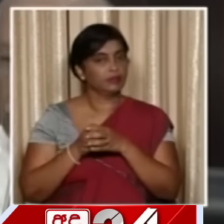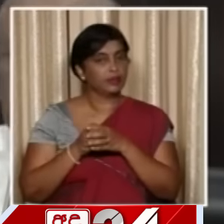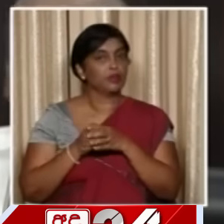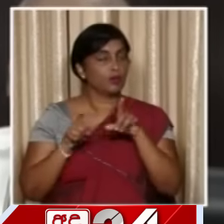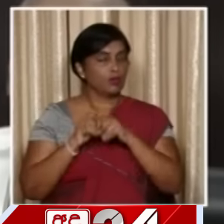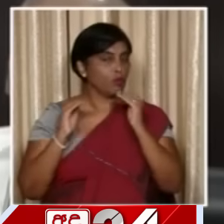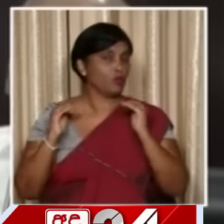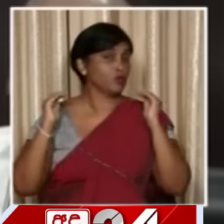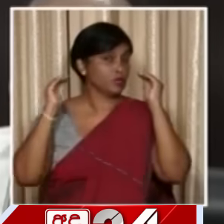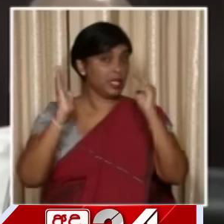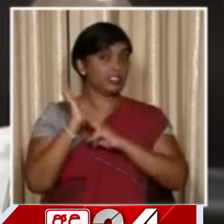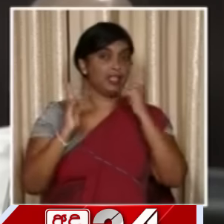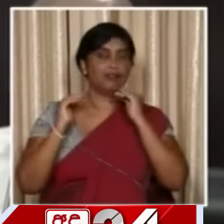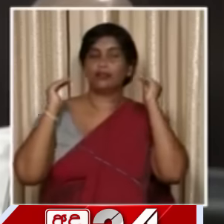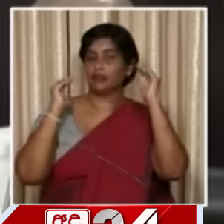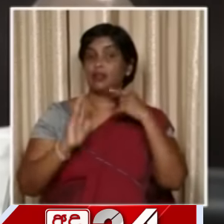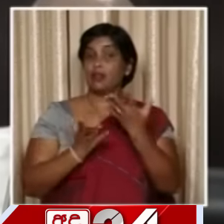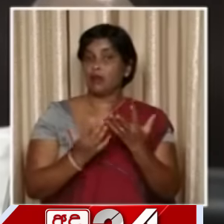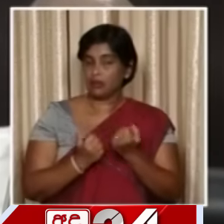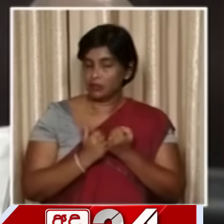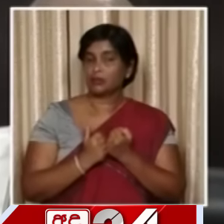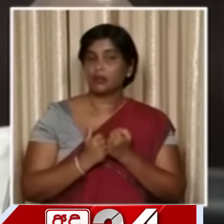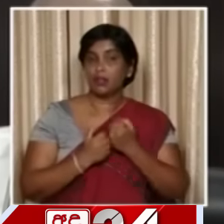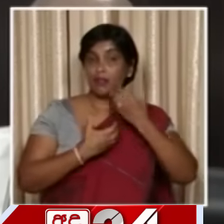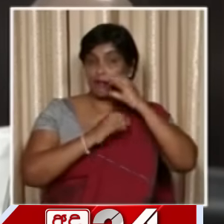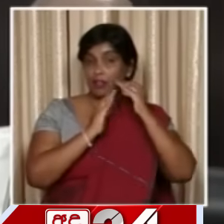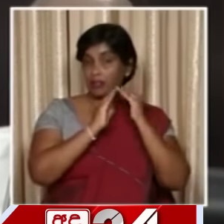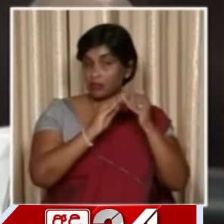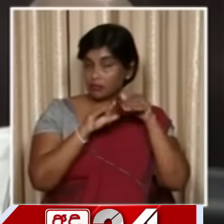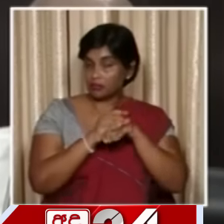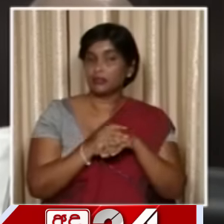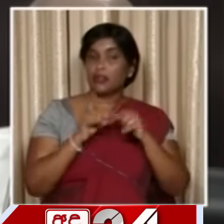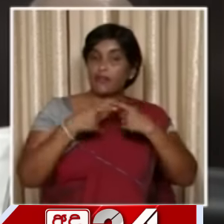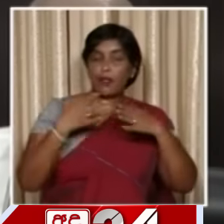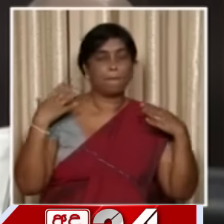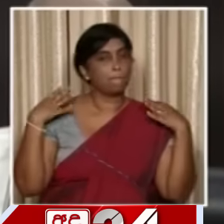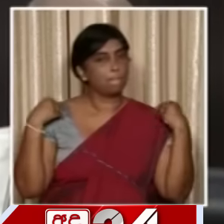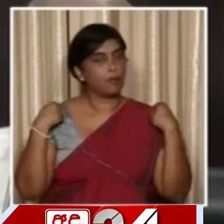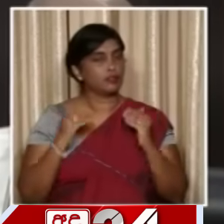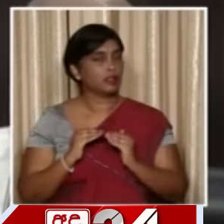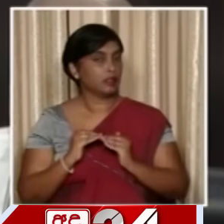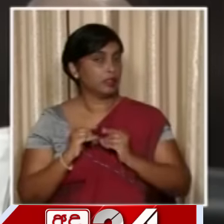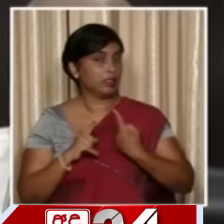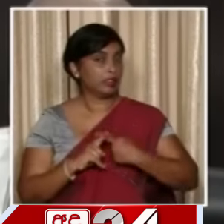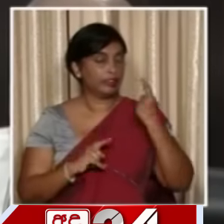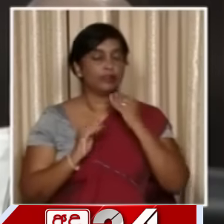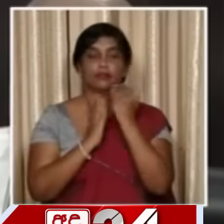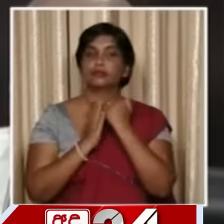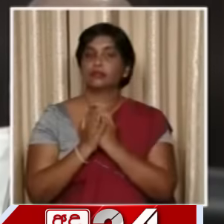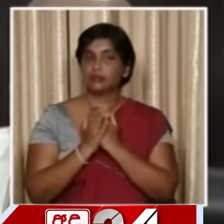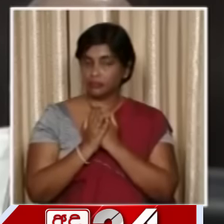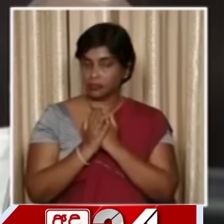ලෙස උසස් කරනවා. ඒ සඳහා අවශ්‍ය වන විද්‍යාගාර හා අනෙකුත් පහසුකම් දියුණු කිරීමේ වැඩ